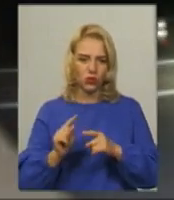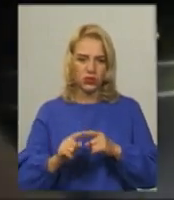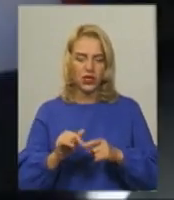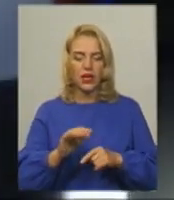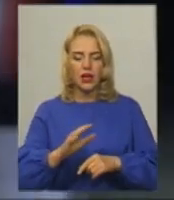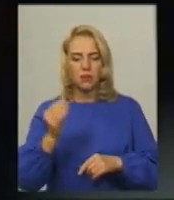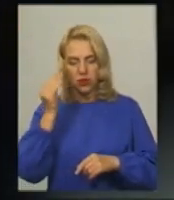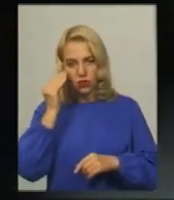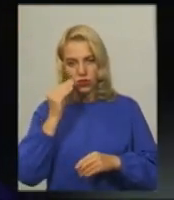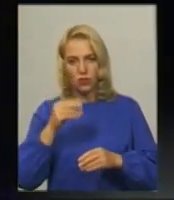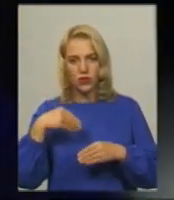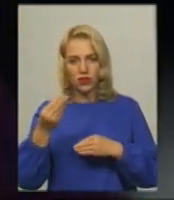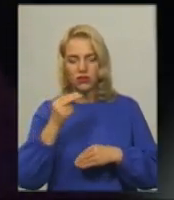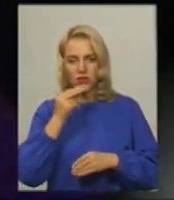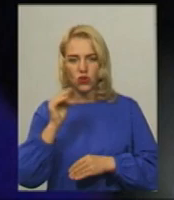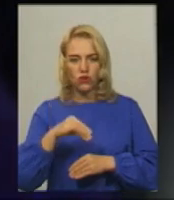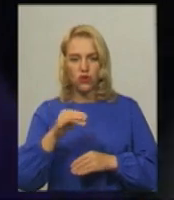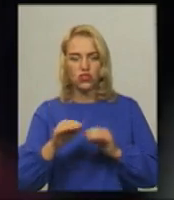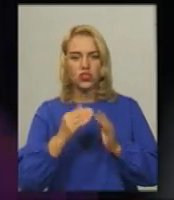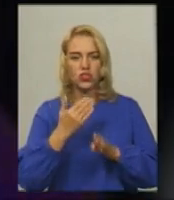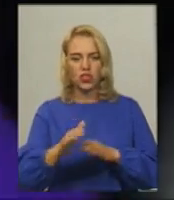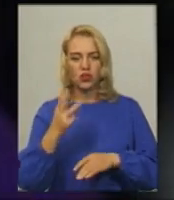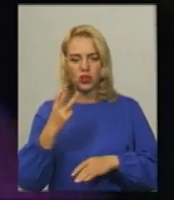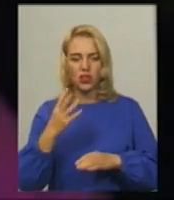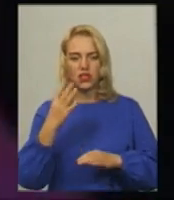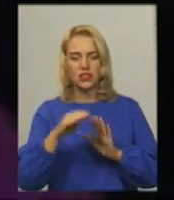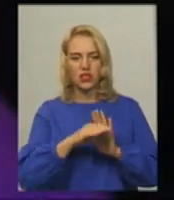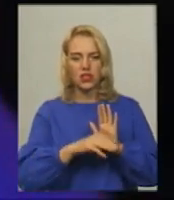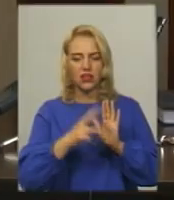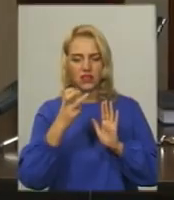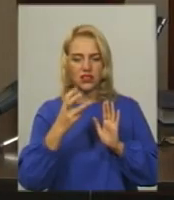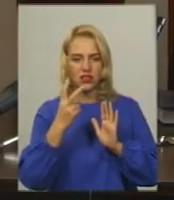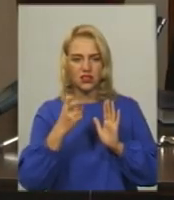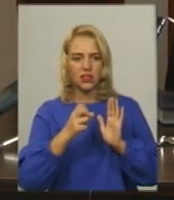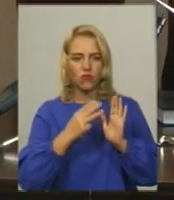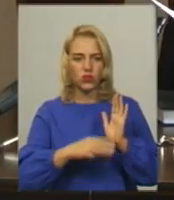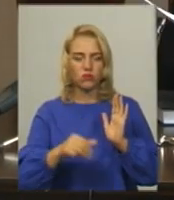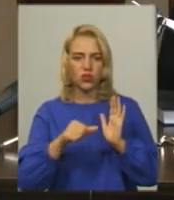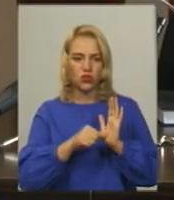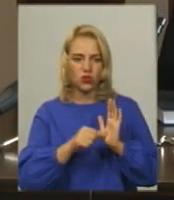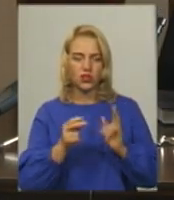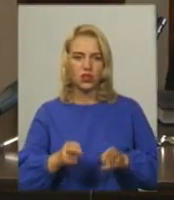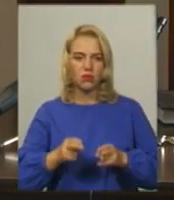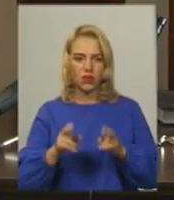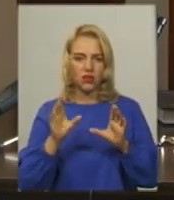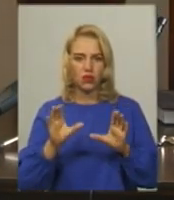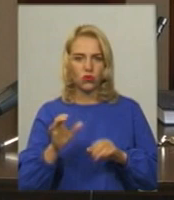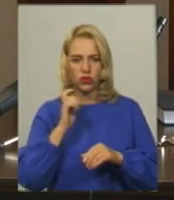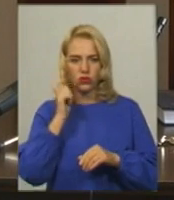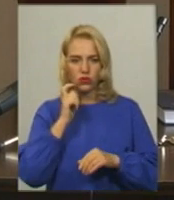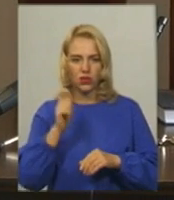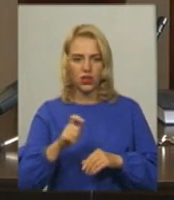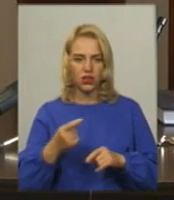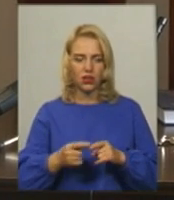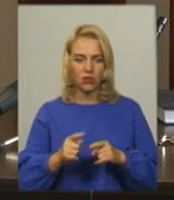департаменту висунули звинувачення за частиною 3 статті 276 Кримінального кодексу України Йому загрожує від 5 до 10